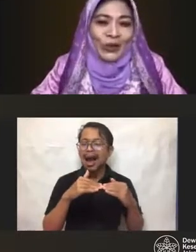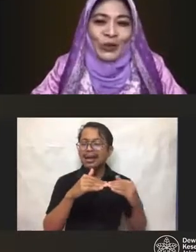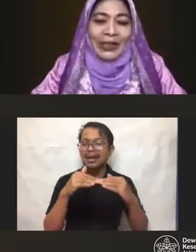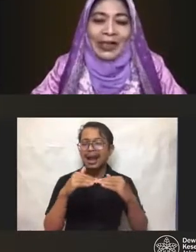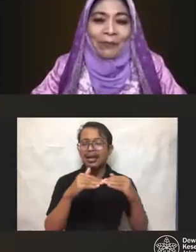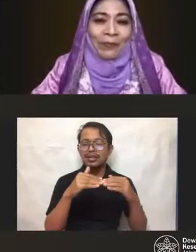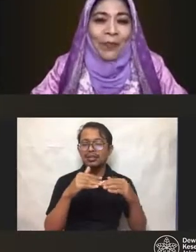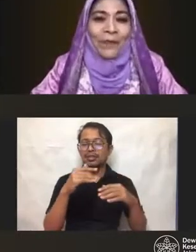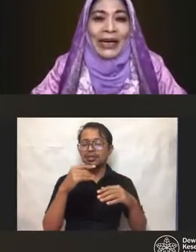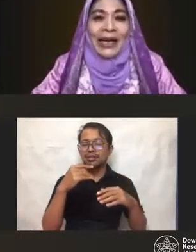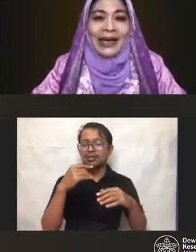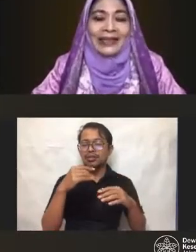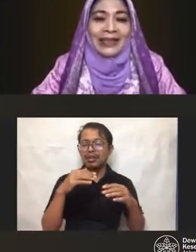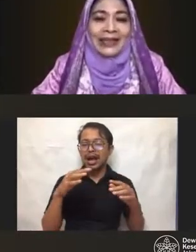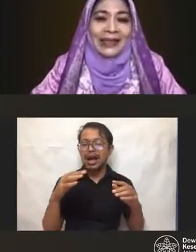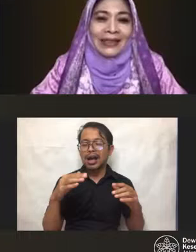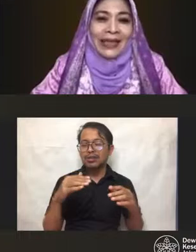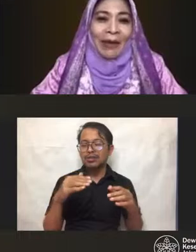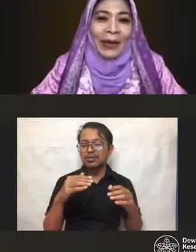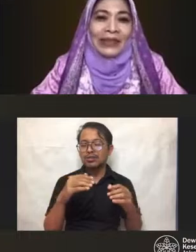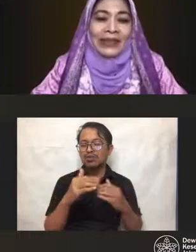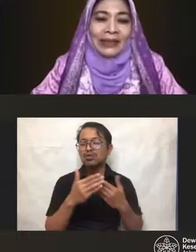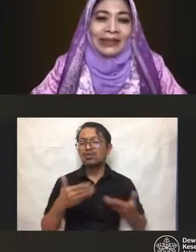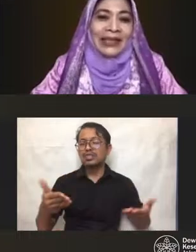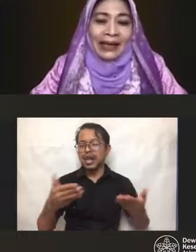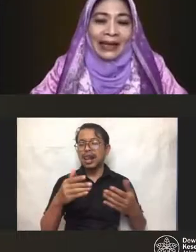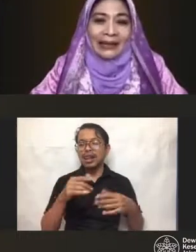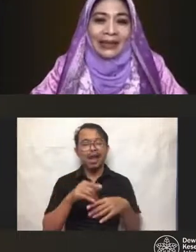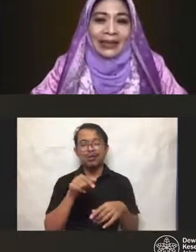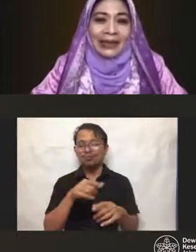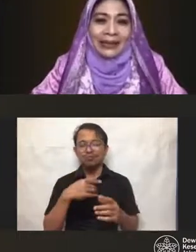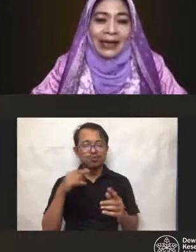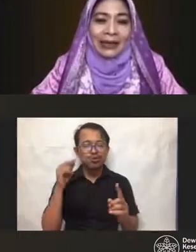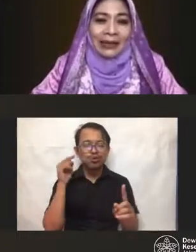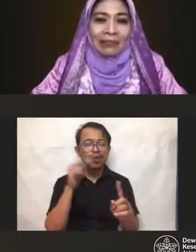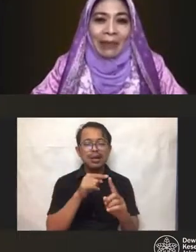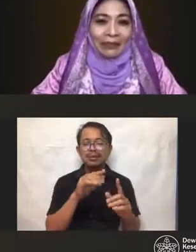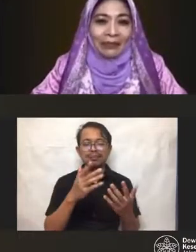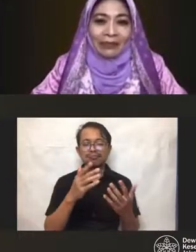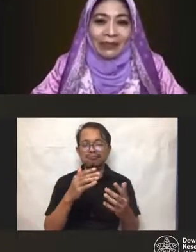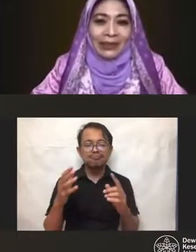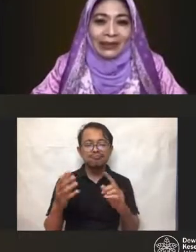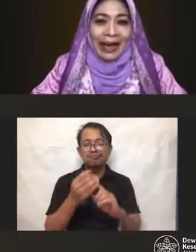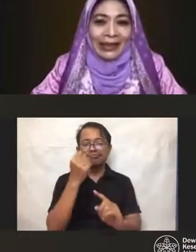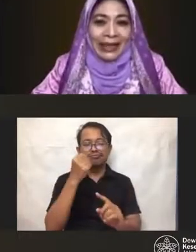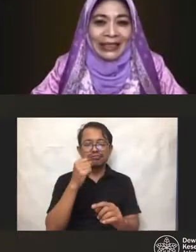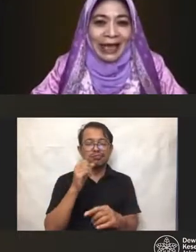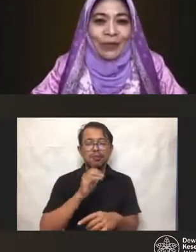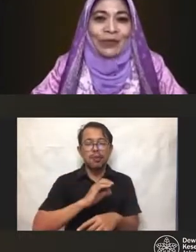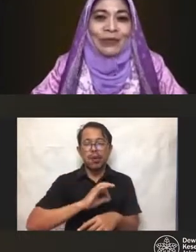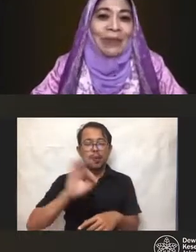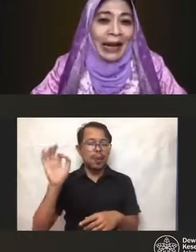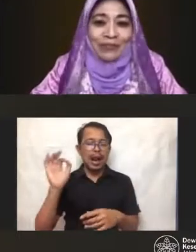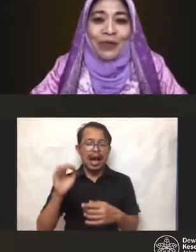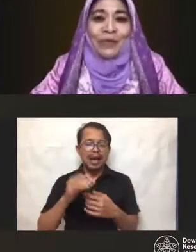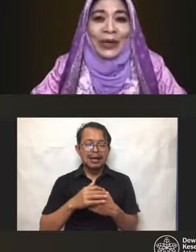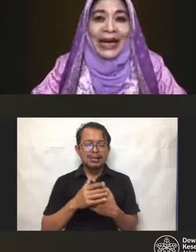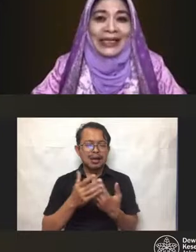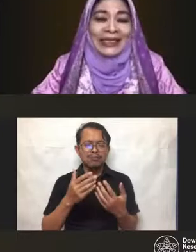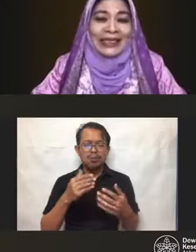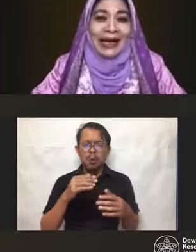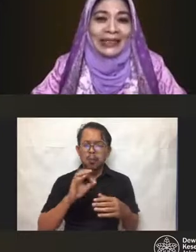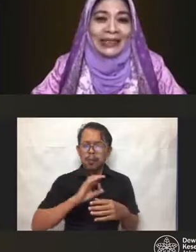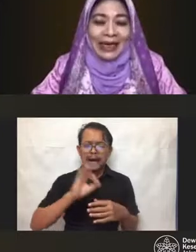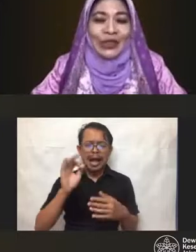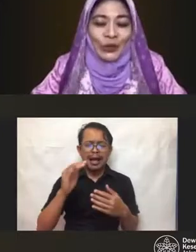yang tujuan yang belum pernah ya ditegakkan secara, bahkan jangankan secara optimal, bahkan belum pernah